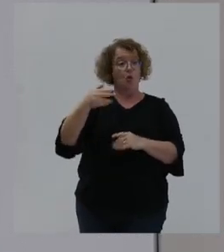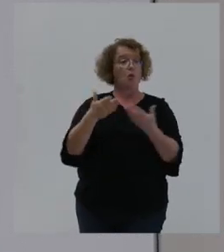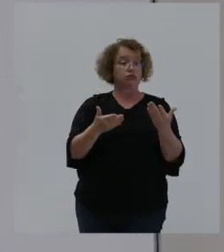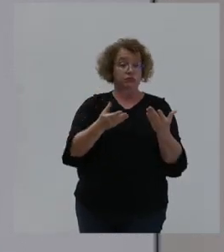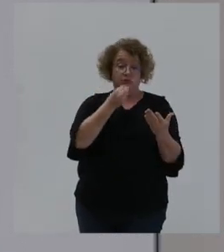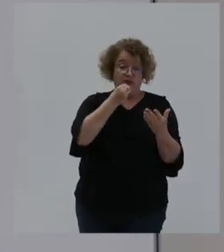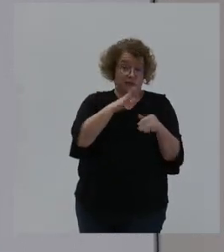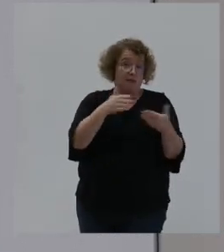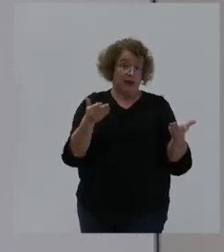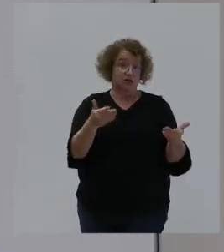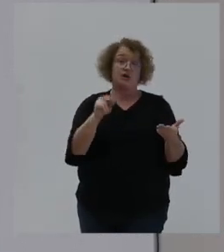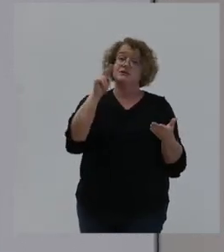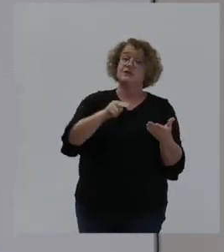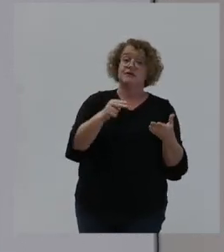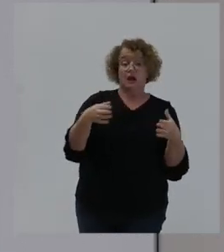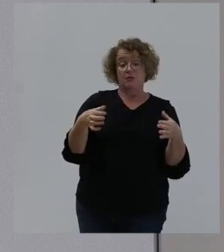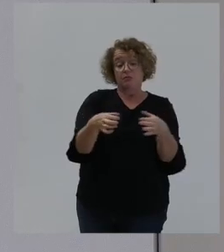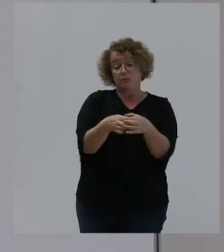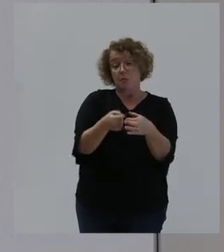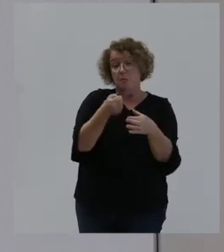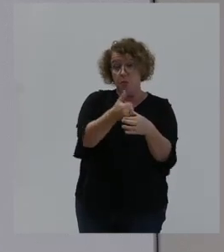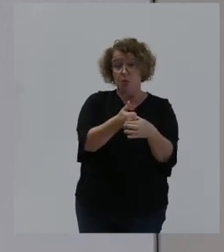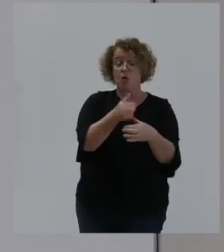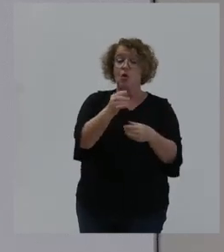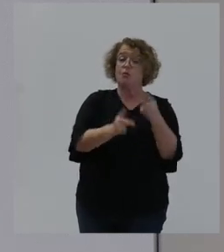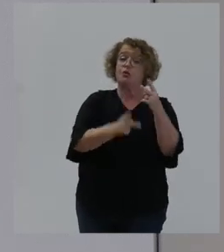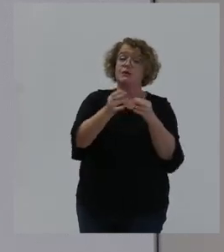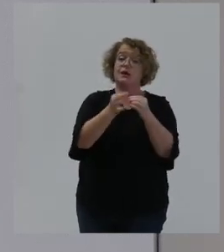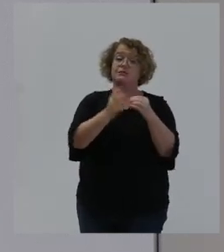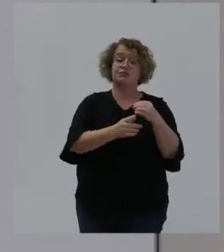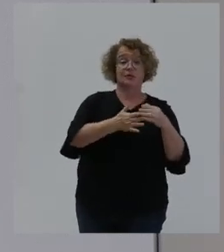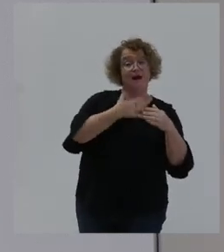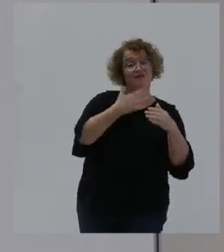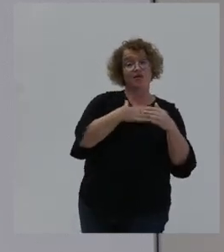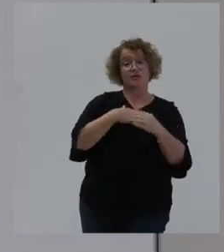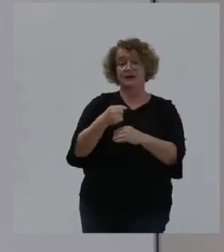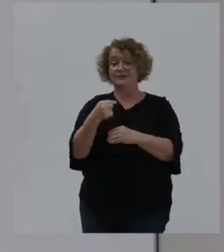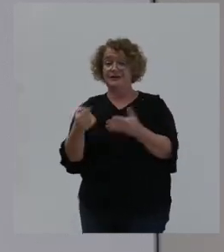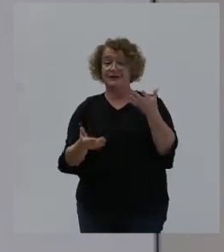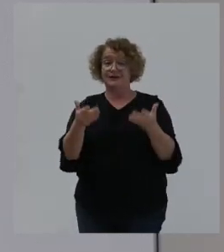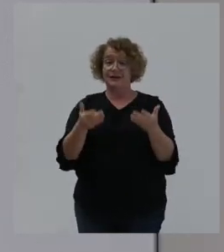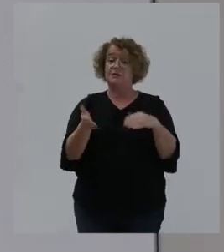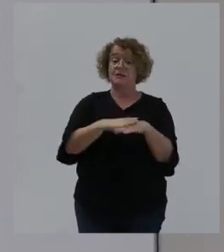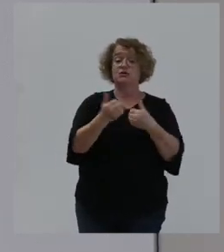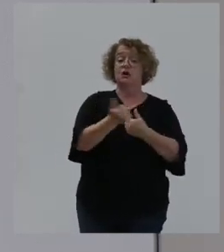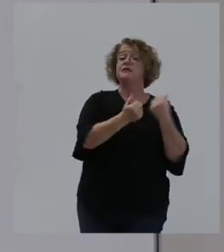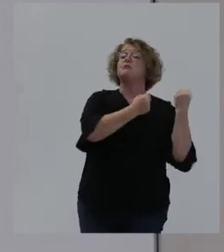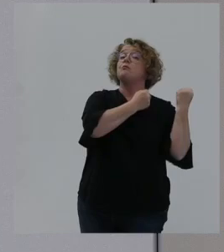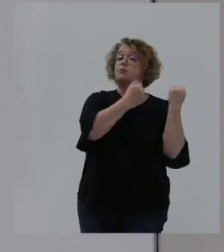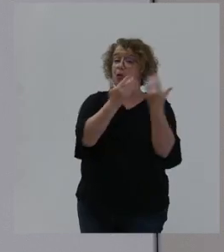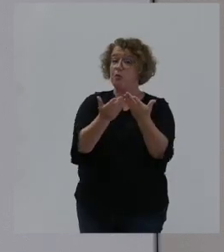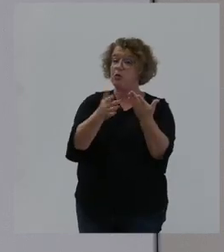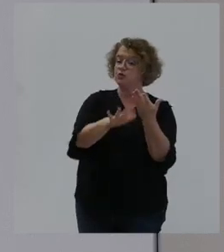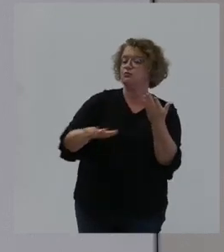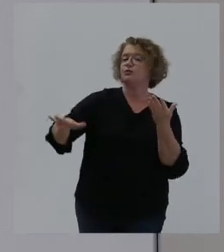peu de gens, effectivement. Le rapport coût-avantage est peut-être déséquilibré pour le moment, mais c'est un service qu'on rend à la